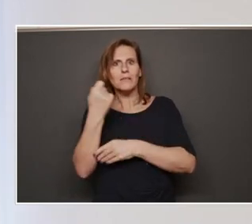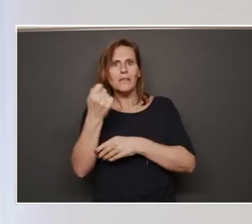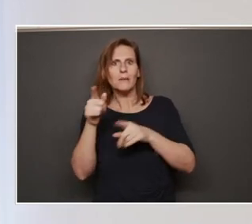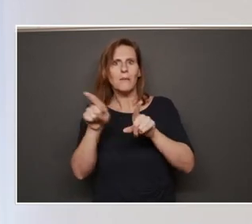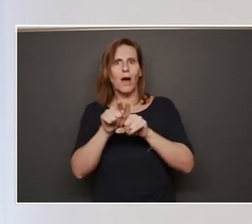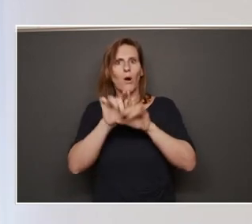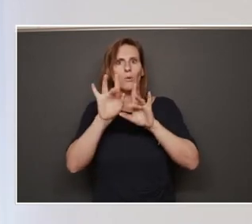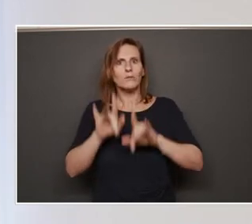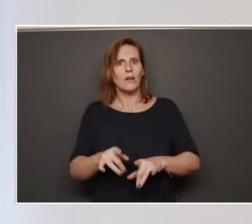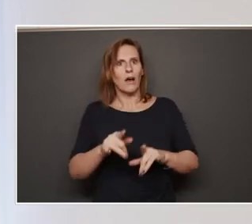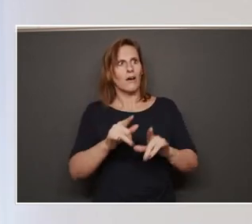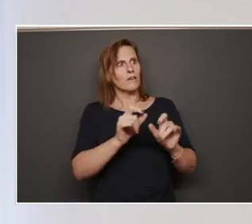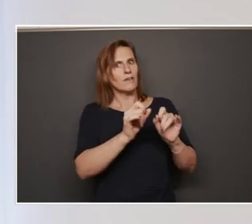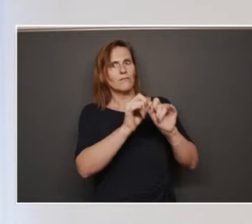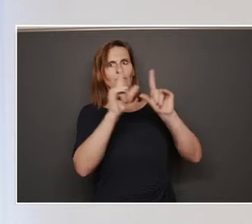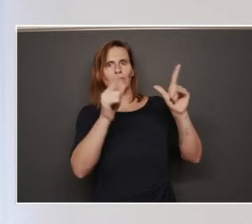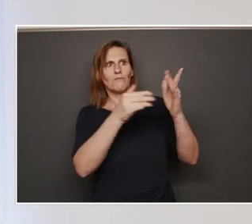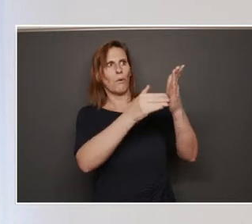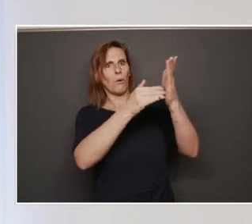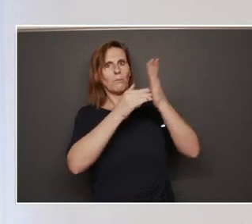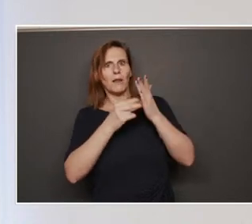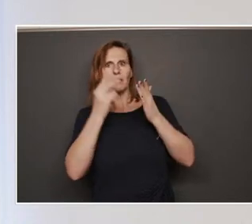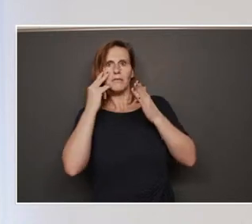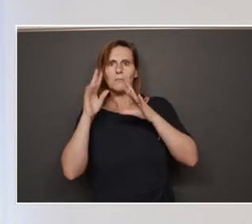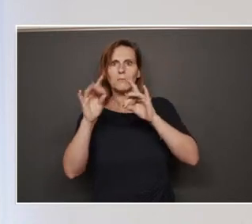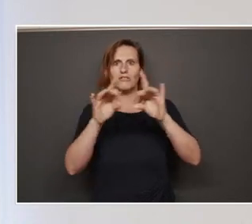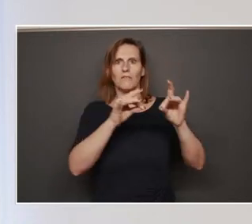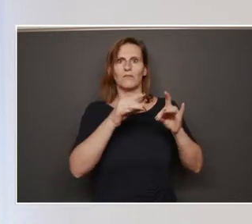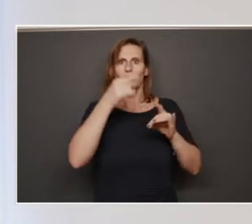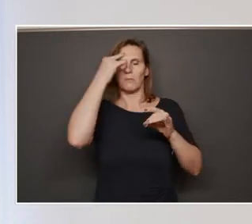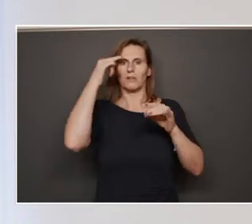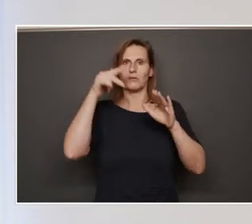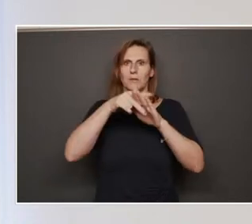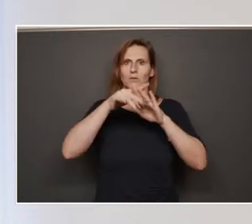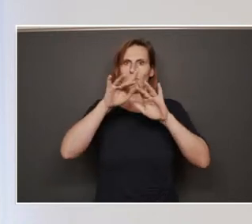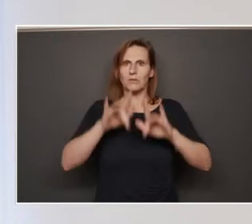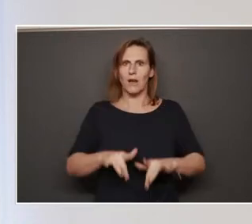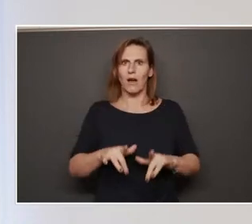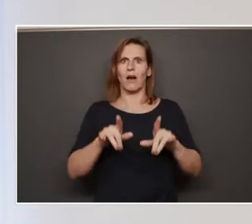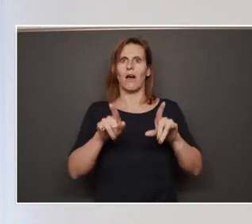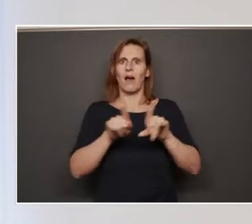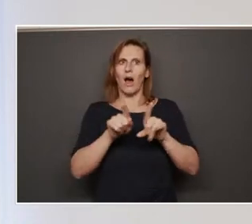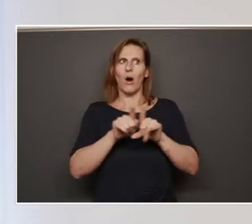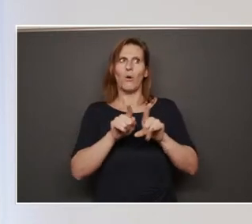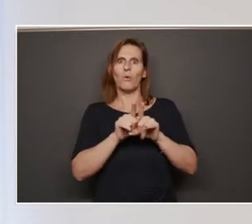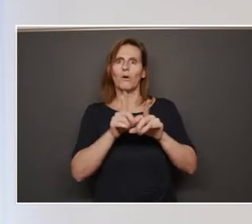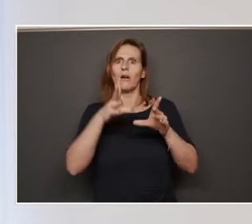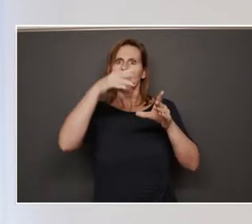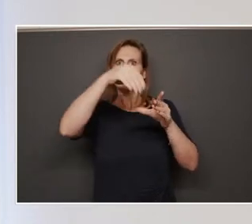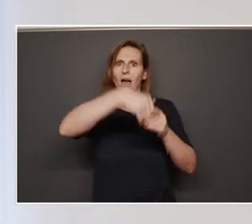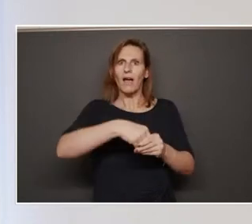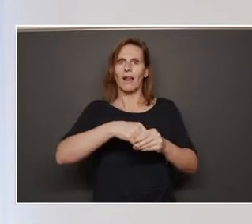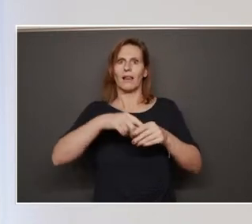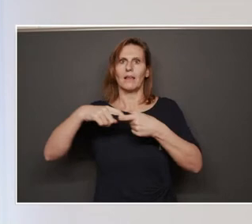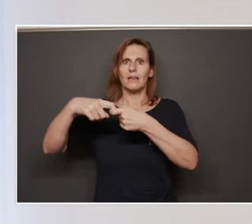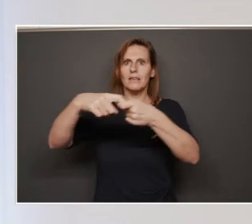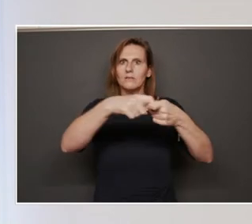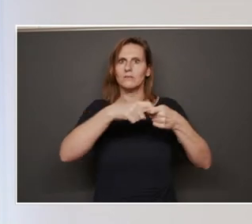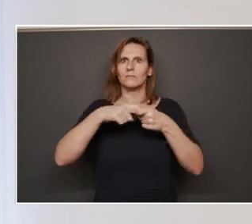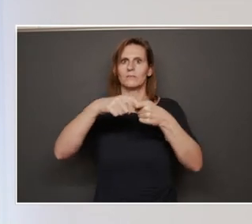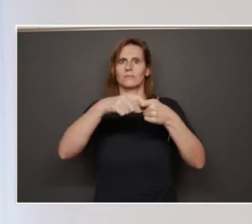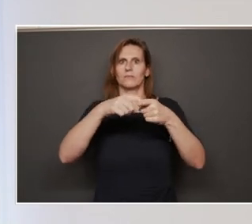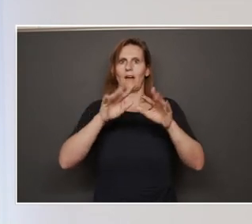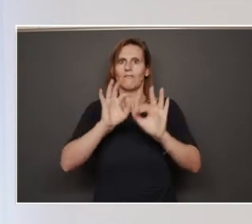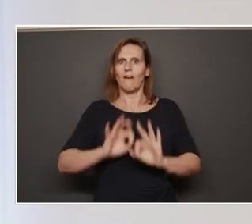ihre Vorbildwirkung, die sie bei der Beschäftigung mit Menschen mit Behinderung haben, an dem teilhaben, an dieser gemeinsamen Feier